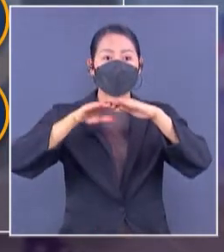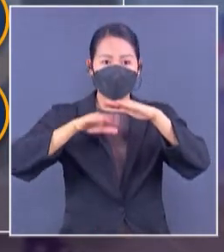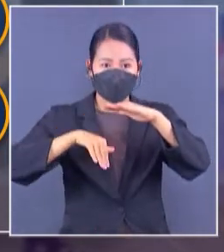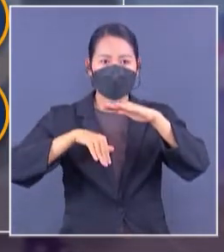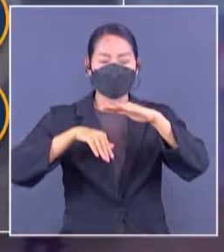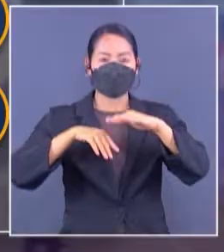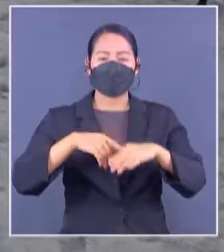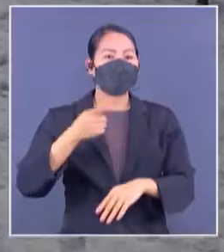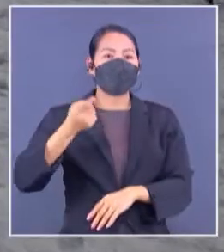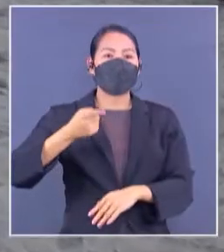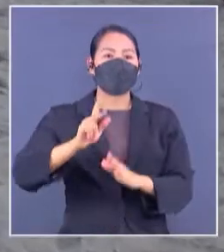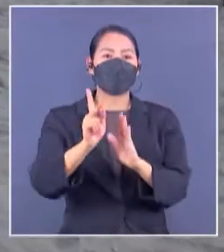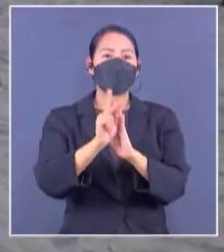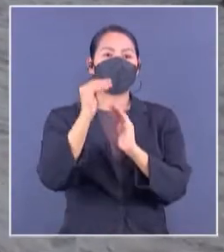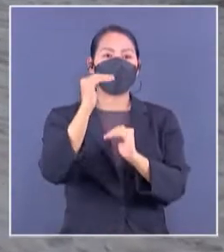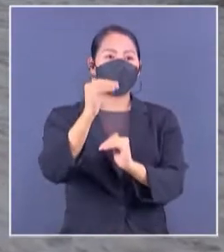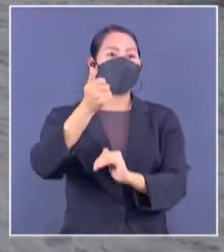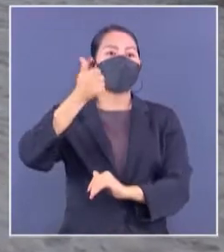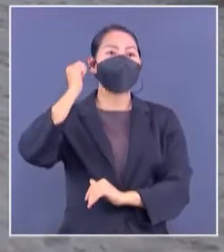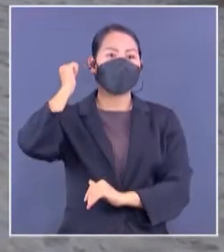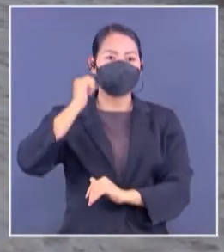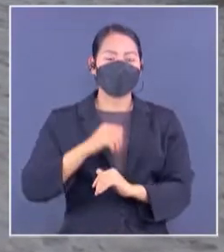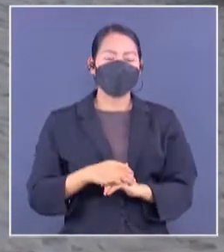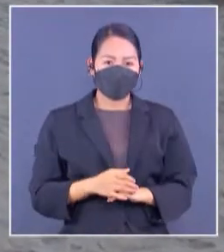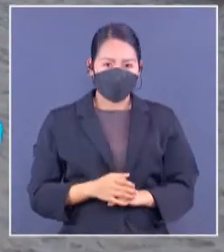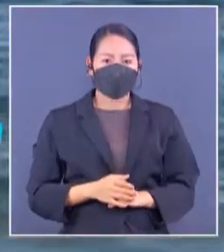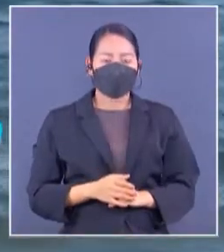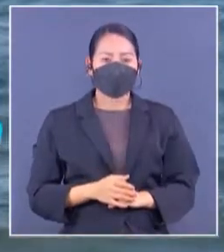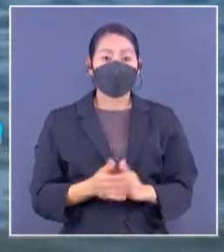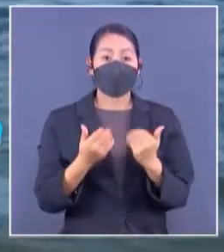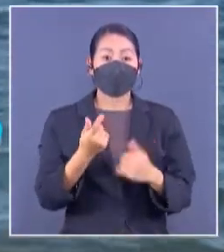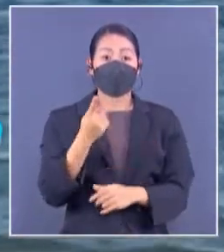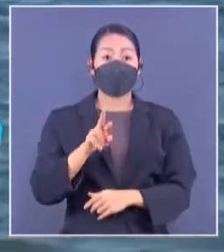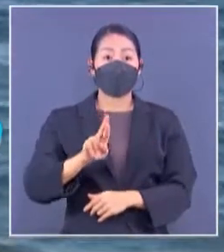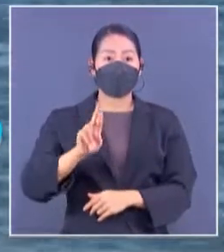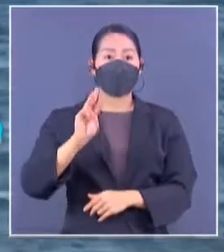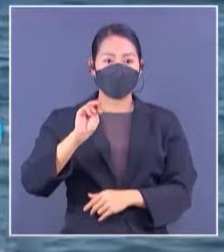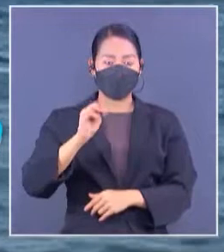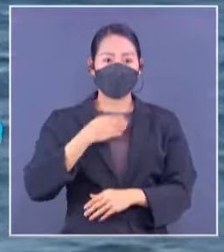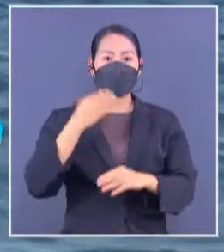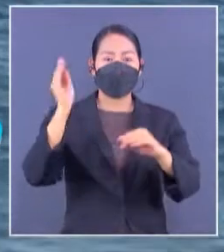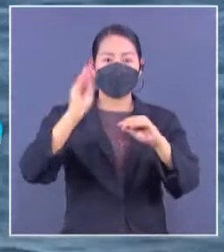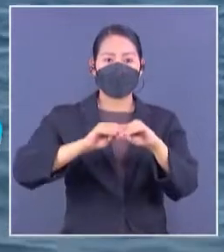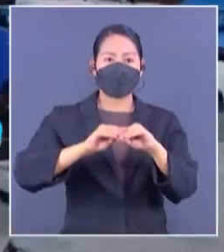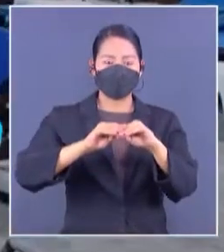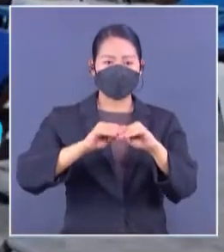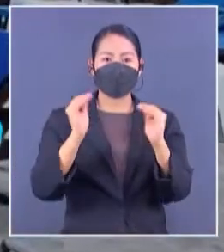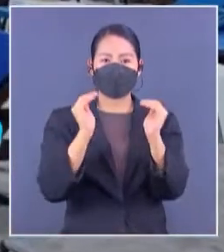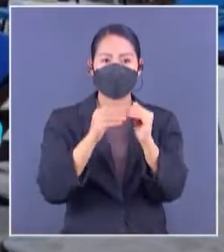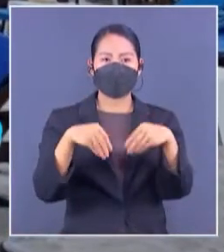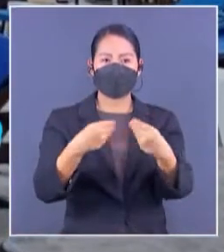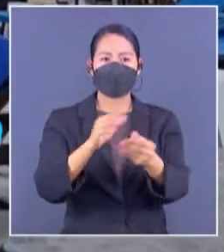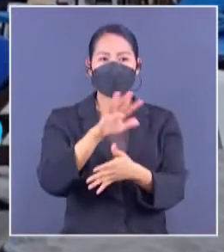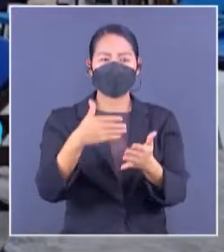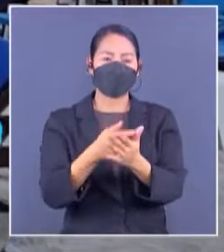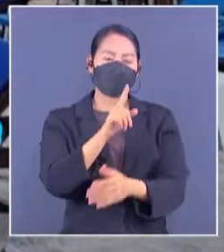ครับส่วนรอบนี้ครม.ให้เพิ่มสิทธิ์อีก 1.5 ล้านสิทธิ์ครับหรือว่า 1,500,000 สิทธิ์นะครับขยายระยะเวลา